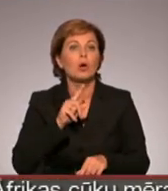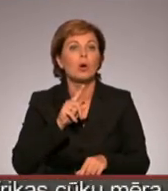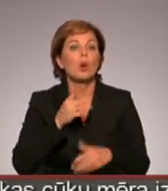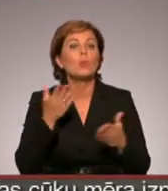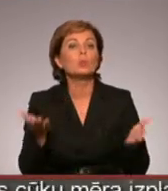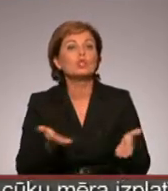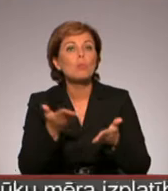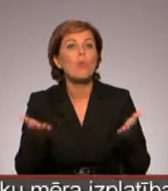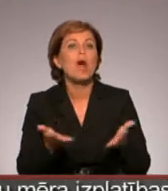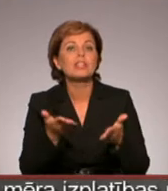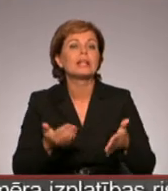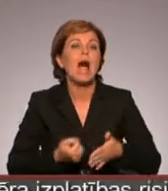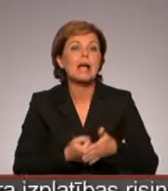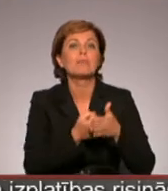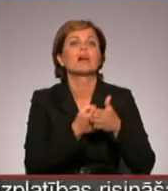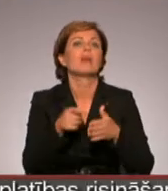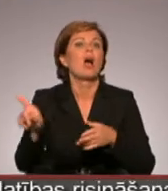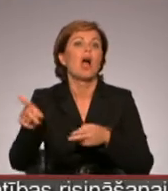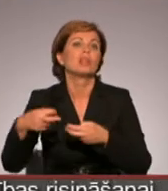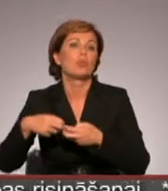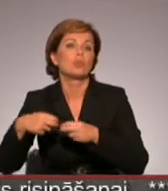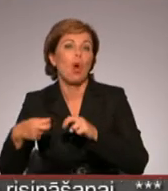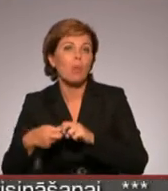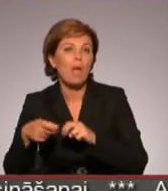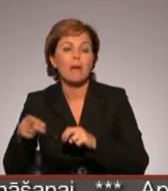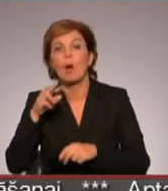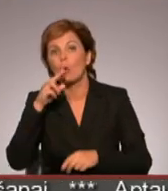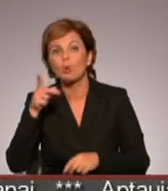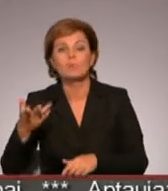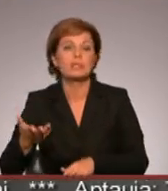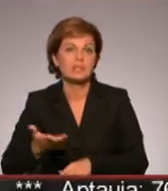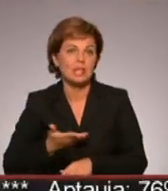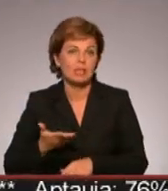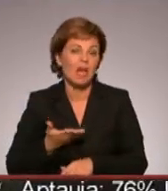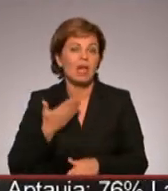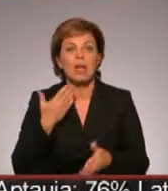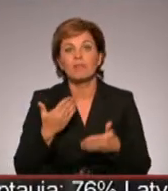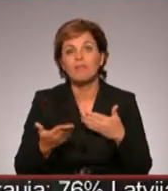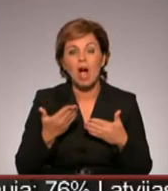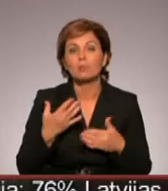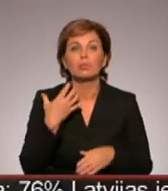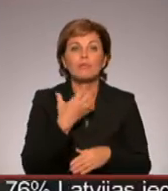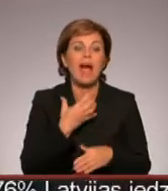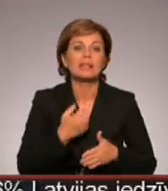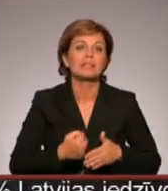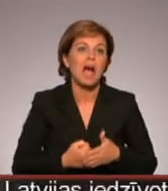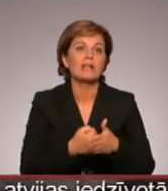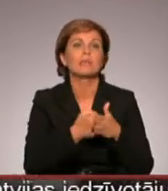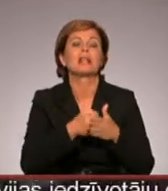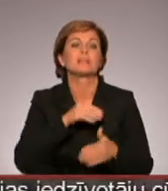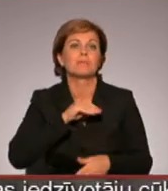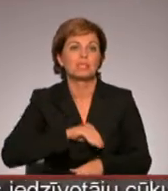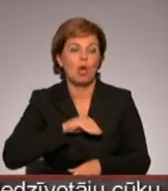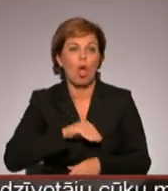un un atbalstīt ja arī kāda ķibele gadījusies kāda kļūme viņa dzīvē varbūt kur ir vajadzīgs atbalsts psiholoģiski